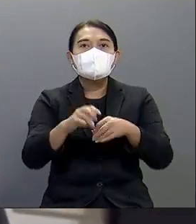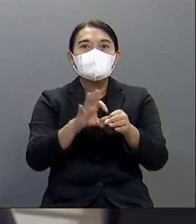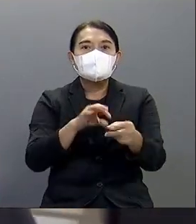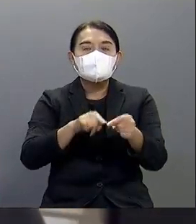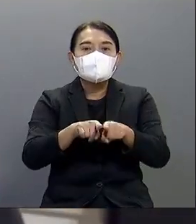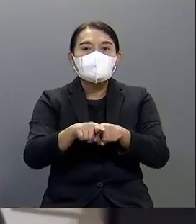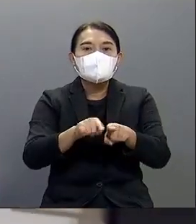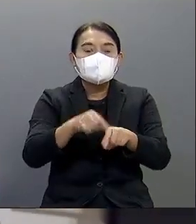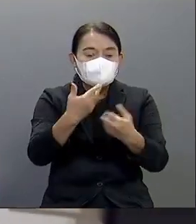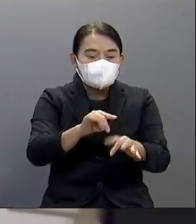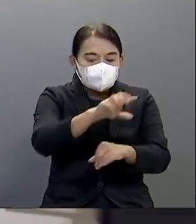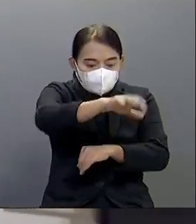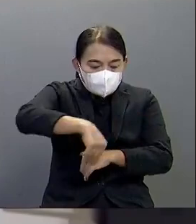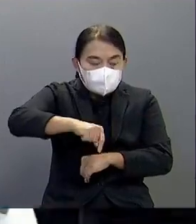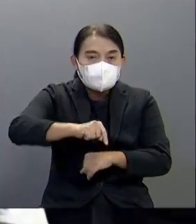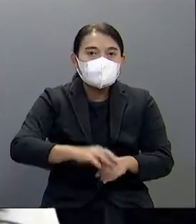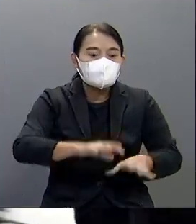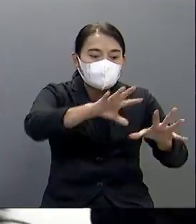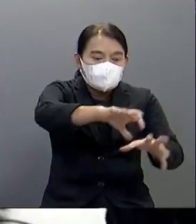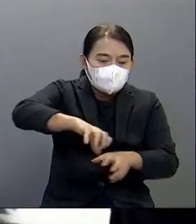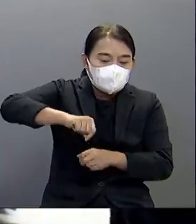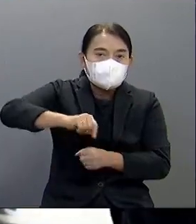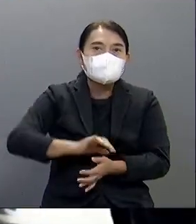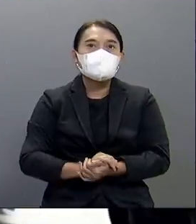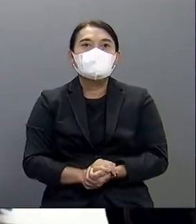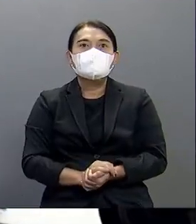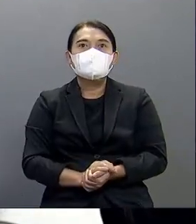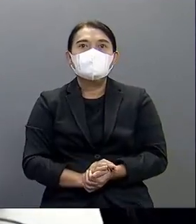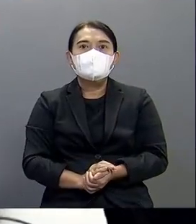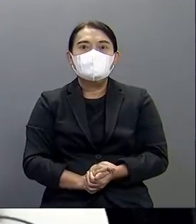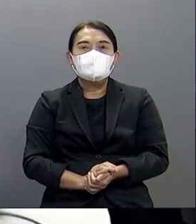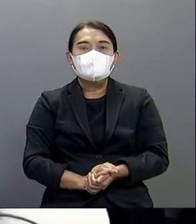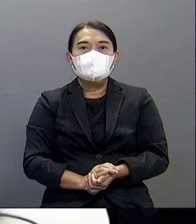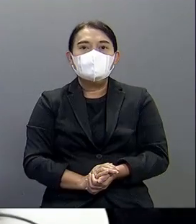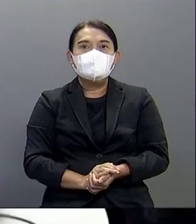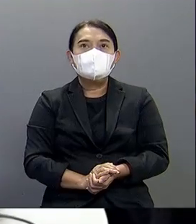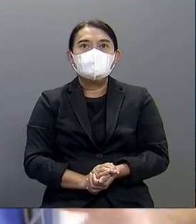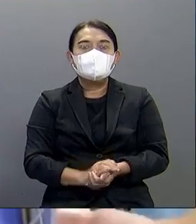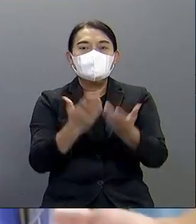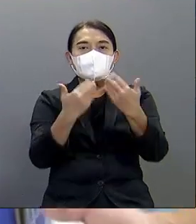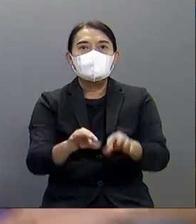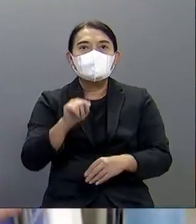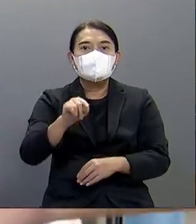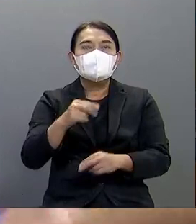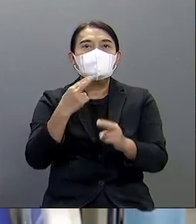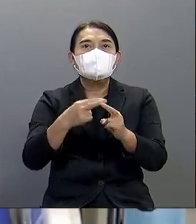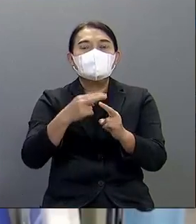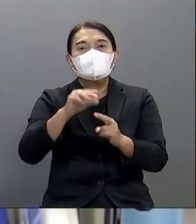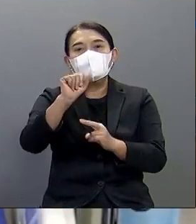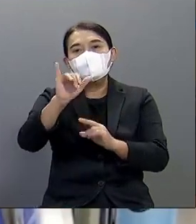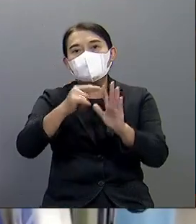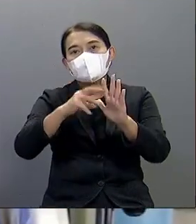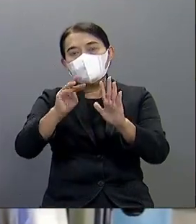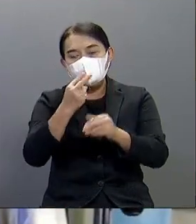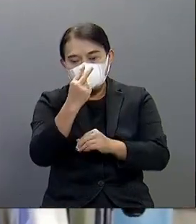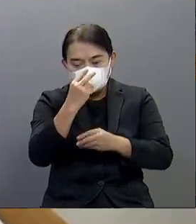ยาบาลก็ขอให้น้องปลอดภัยนะครับ วันนี้ทางผู้ว่าราชการจังหวัดอุดรธานีนะคะนายสยามสิริมงคลก็เดินทางไปเยี่ยมนักเรีย